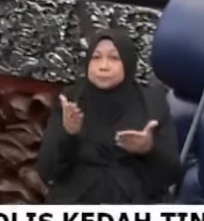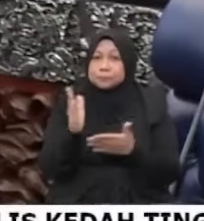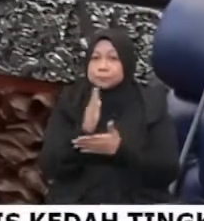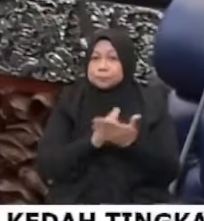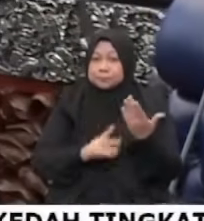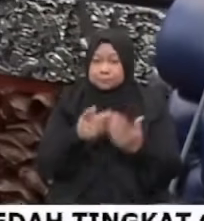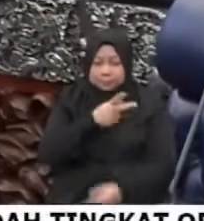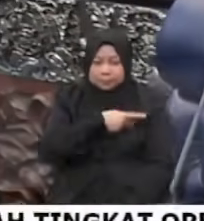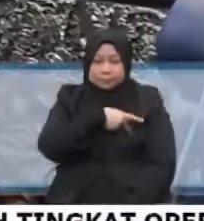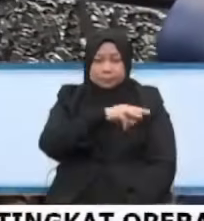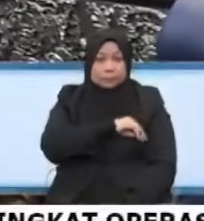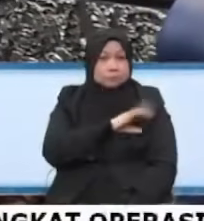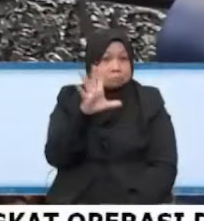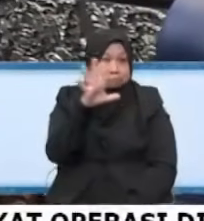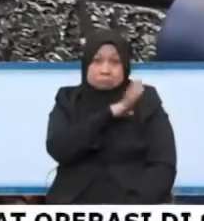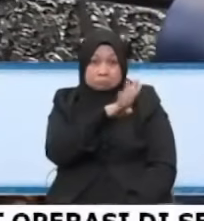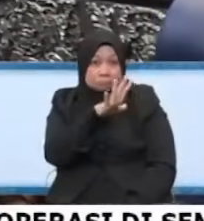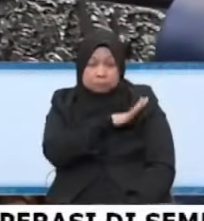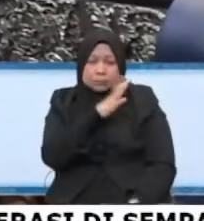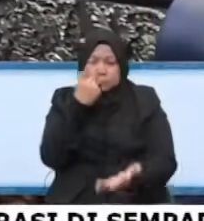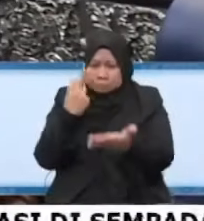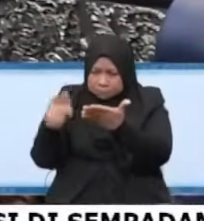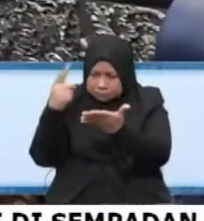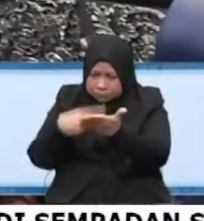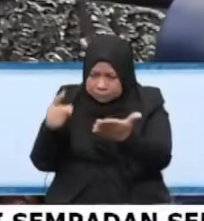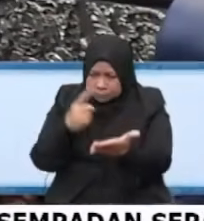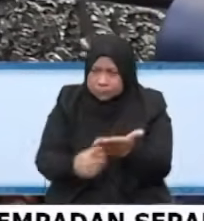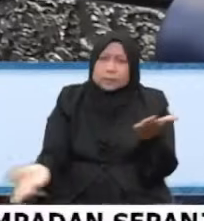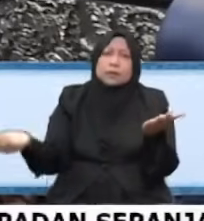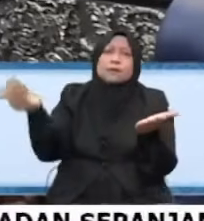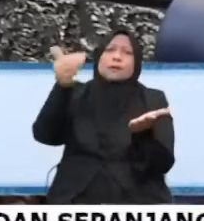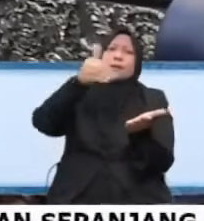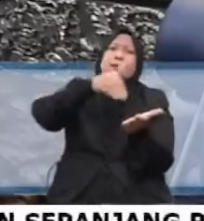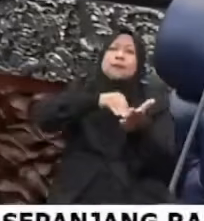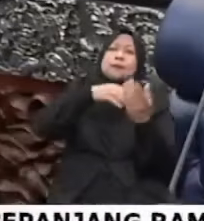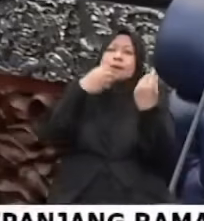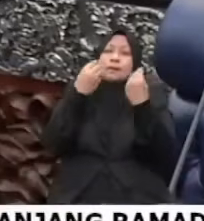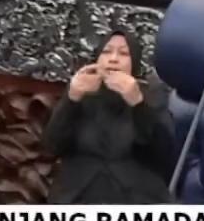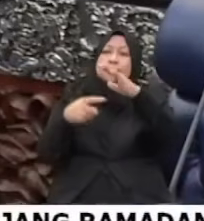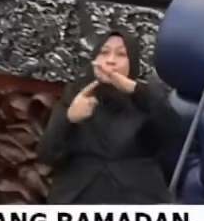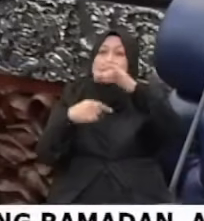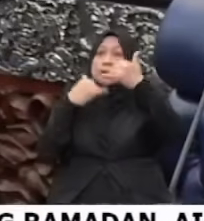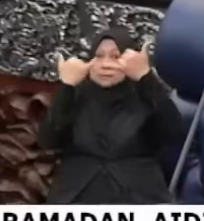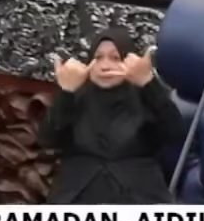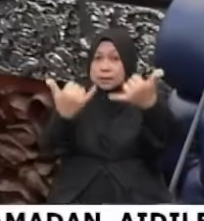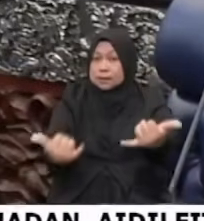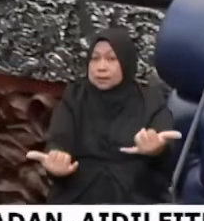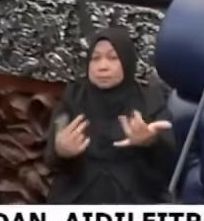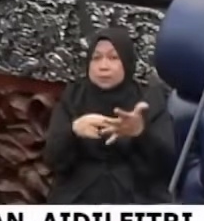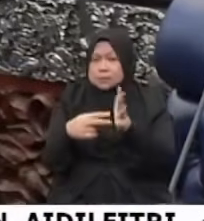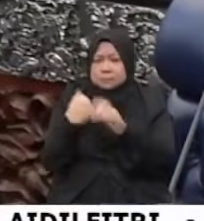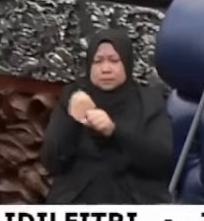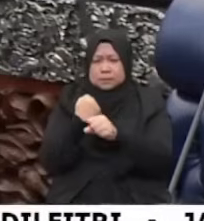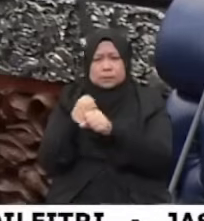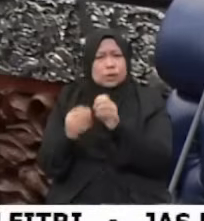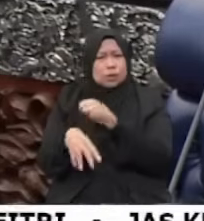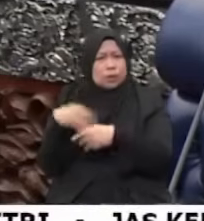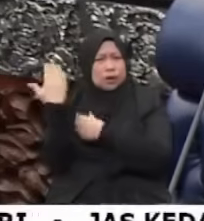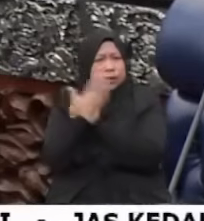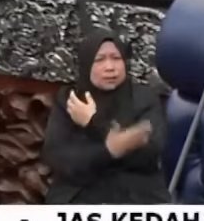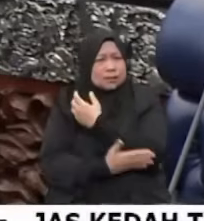pihak Kementerian sedia untuk menyemak semula iaitu dasar sekarang di mana itu pekerja asing